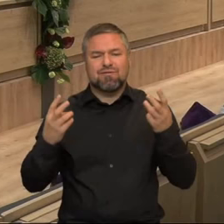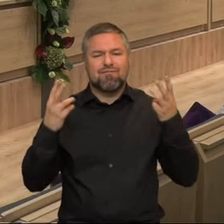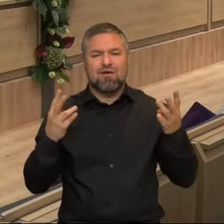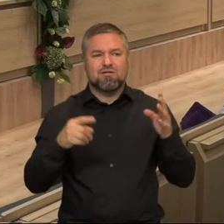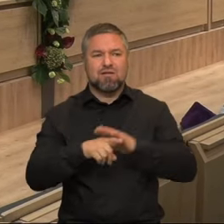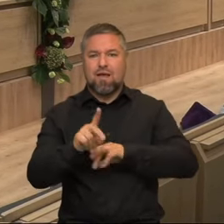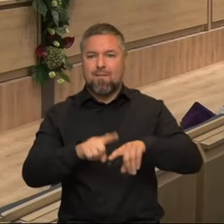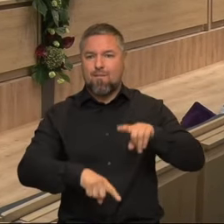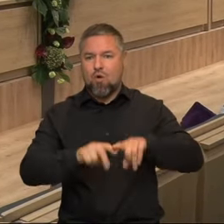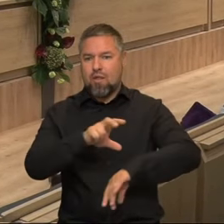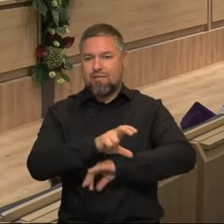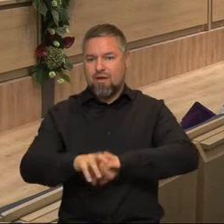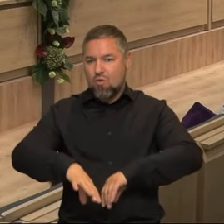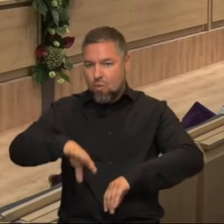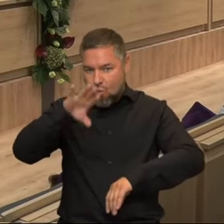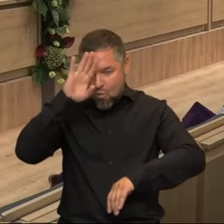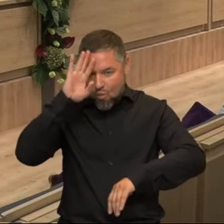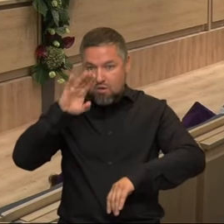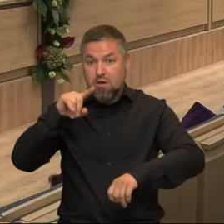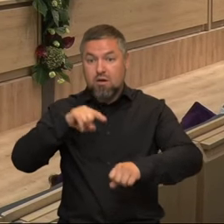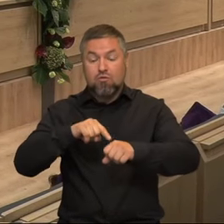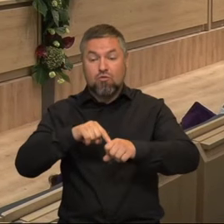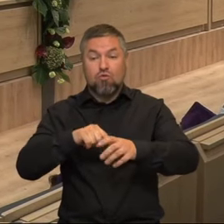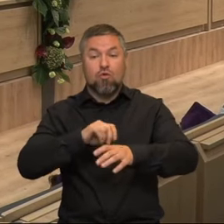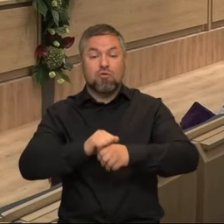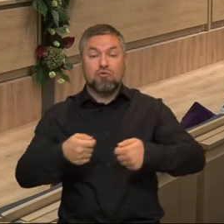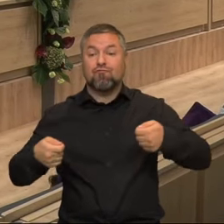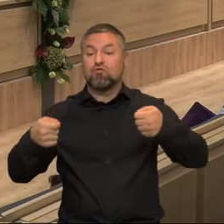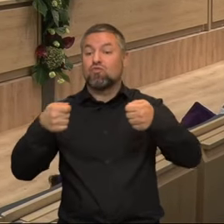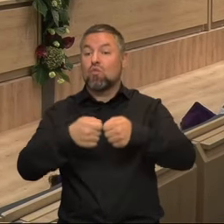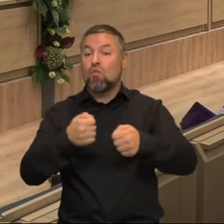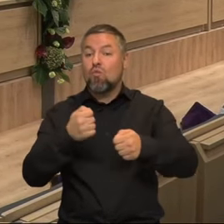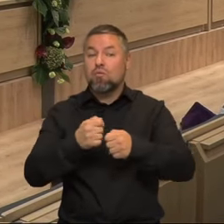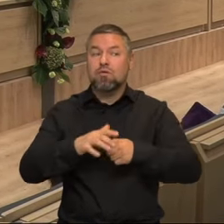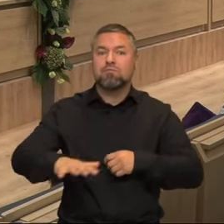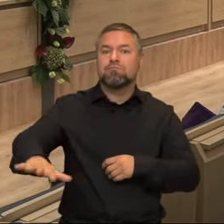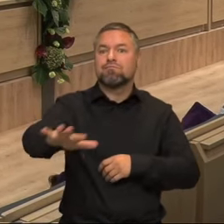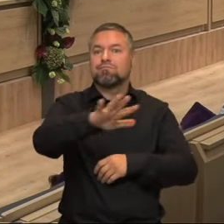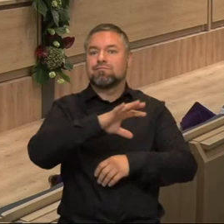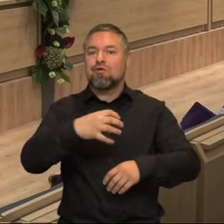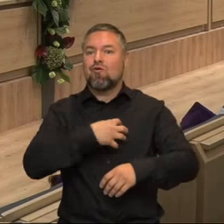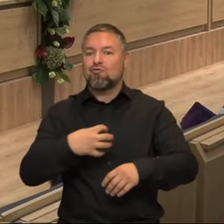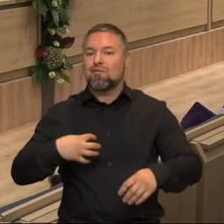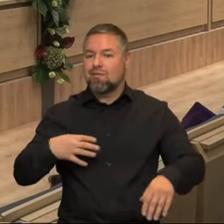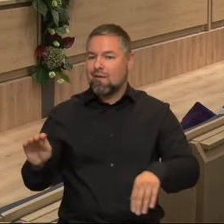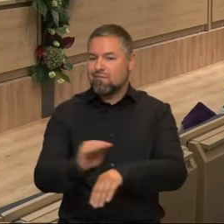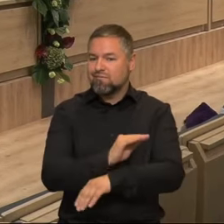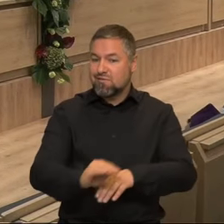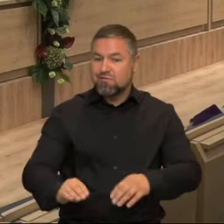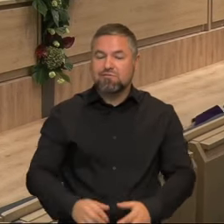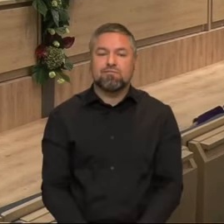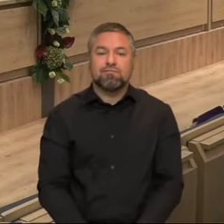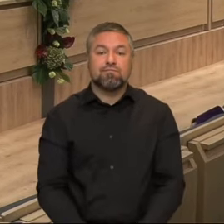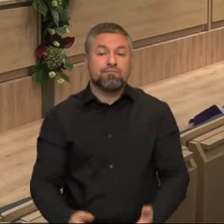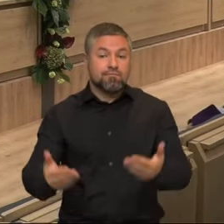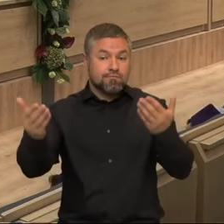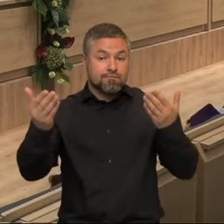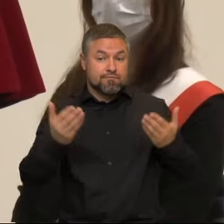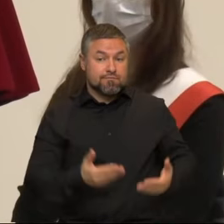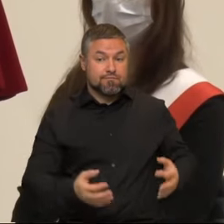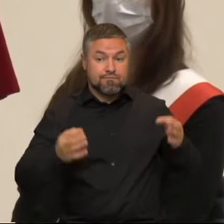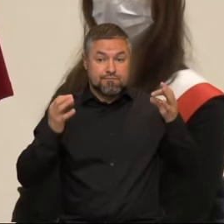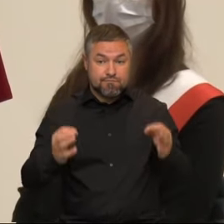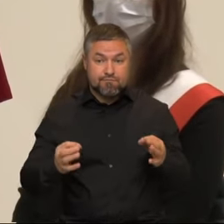ważna dla Politechniki Łódzkiej, a którą jest właśnie współpraca z otoczeniem gospodarczym. Zapraszam